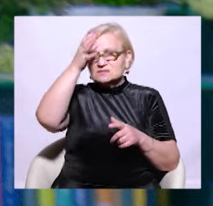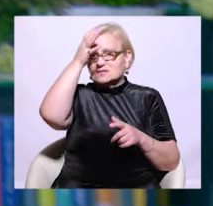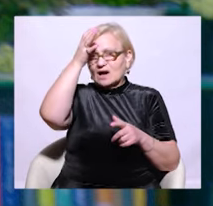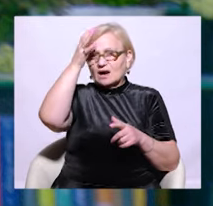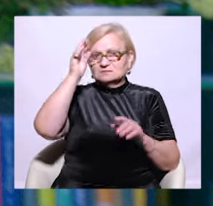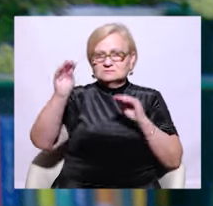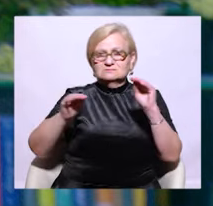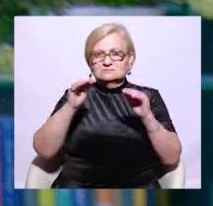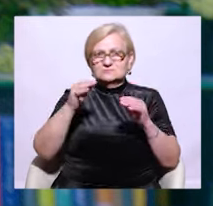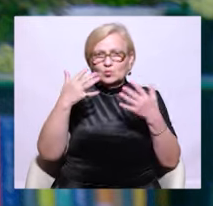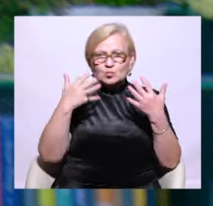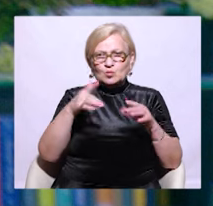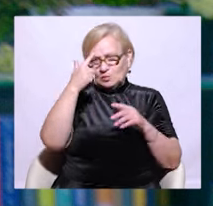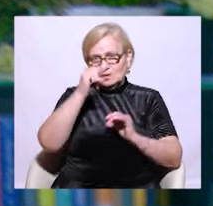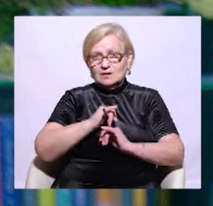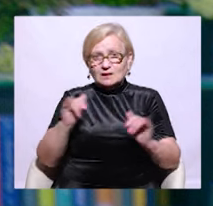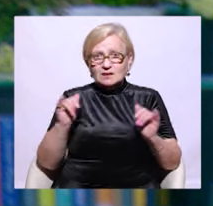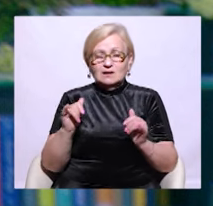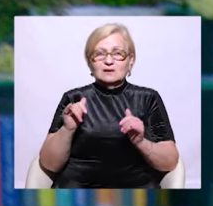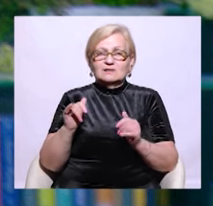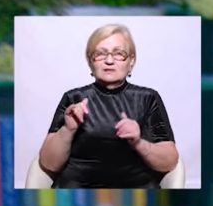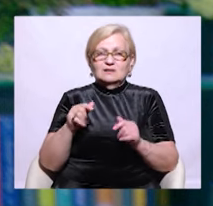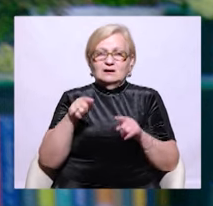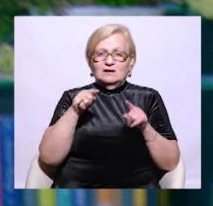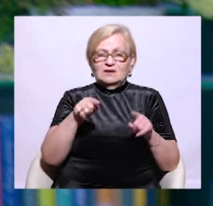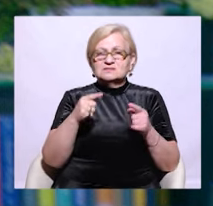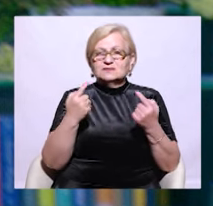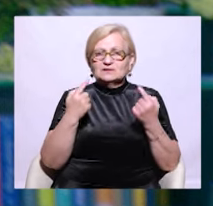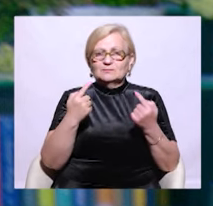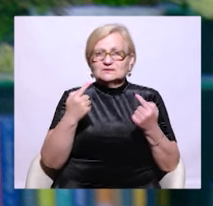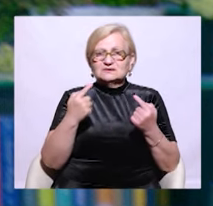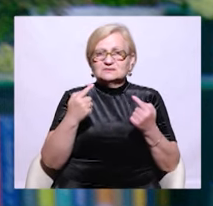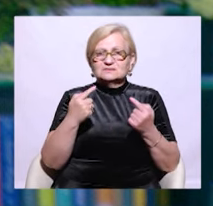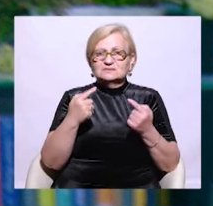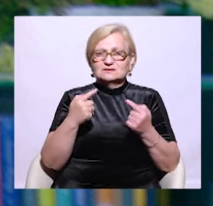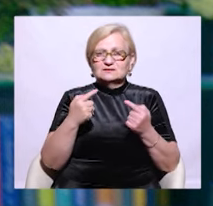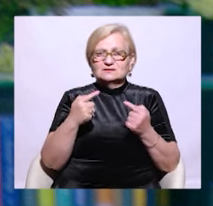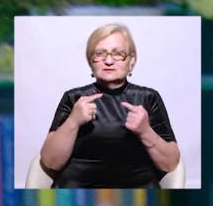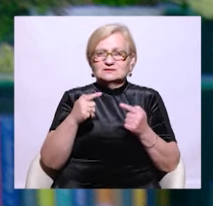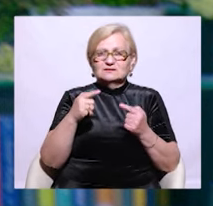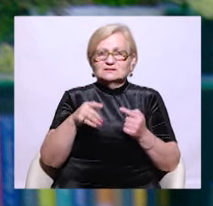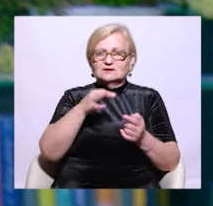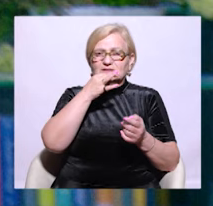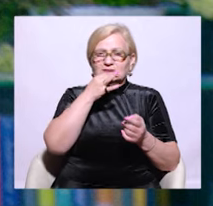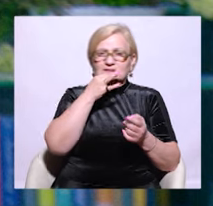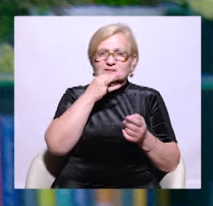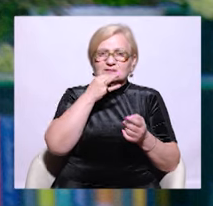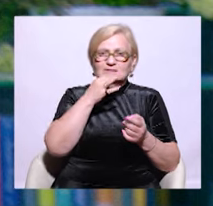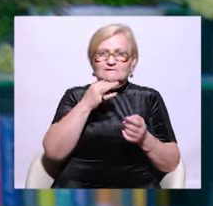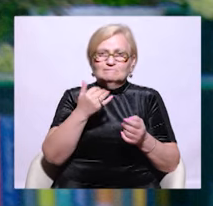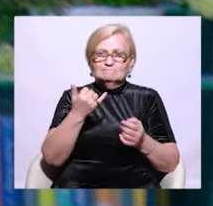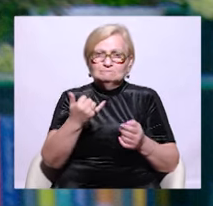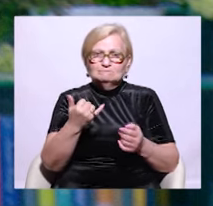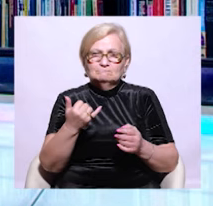საგანმანათლებლო იდეებითაც და ერთიანობის განცდითაც, აი ეს დიდი მოღვაწეობა დაასამარა მერე